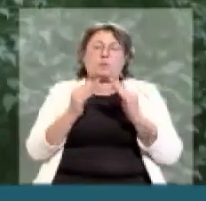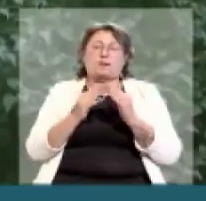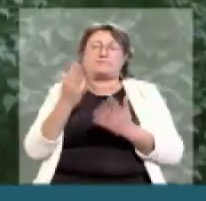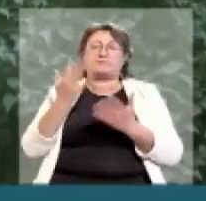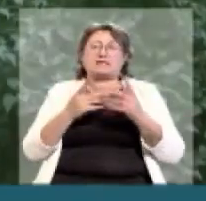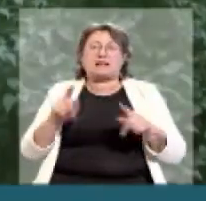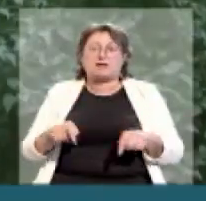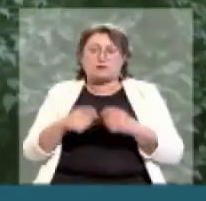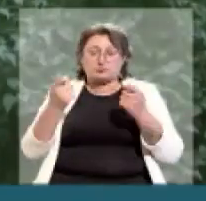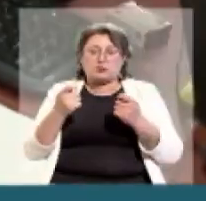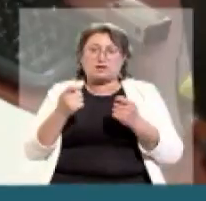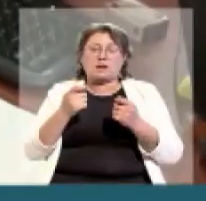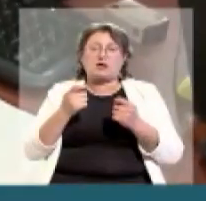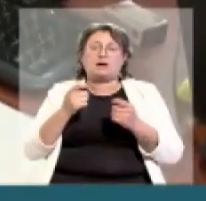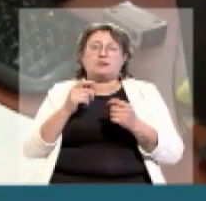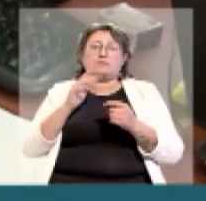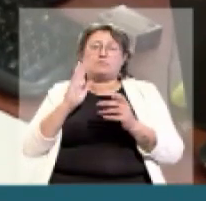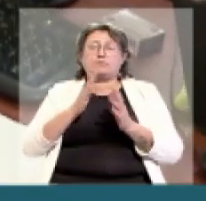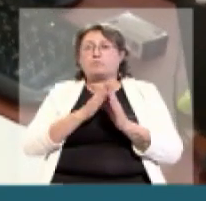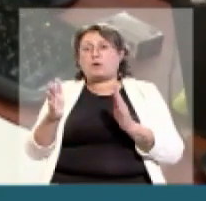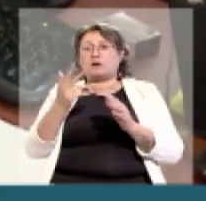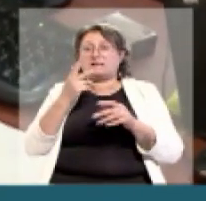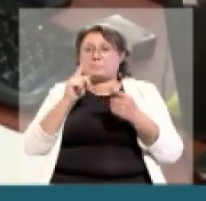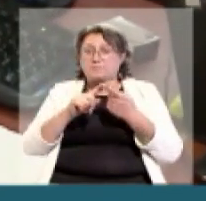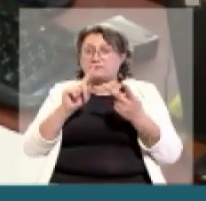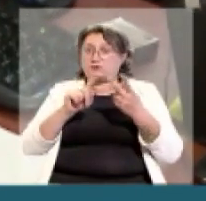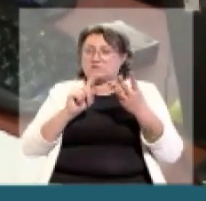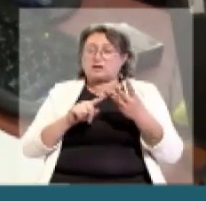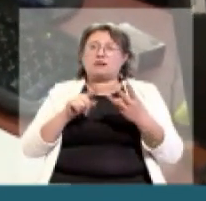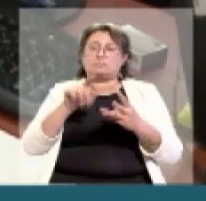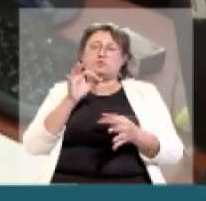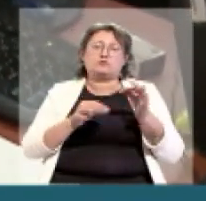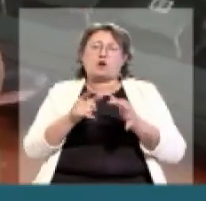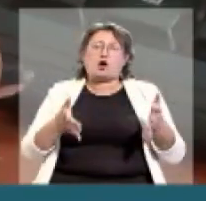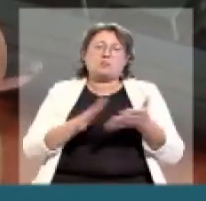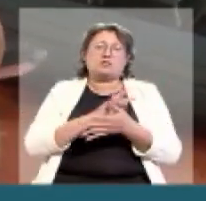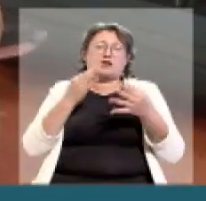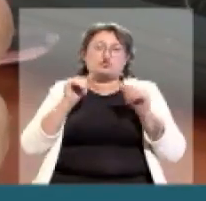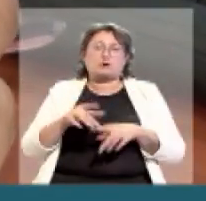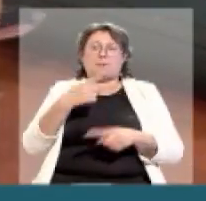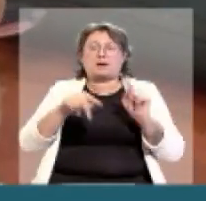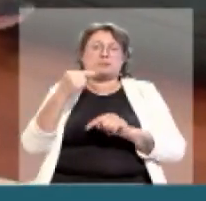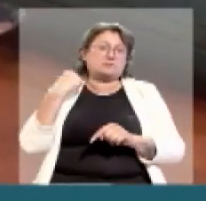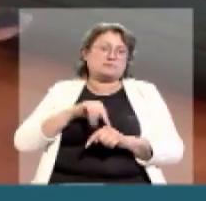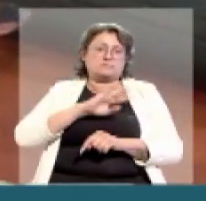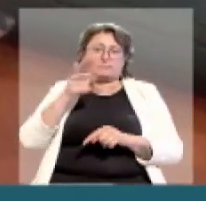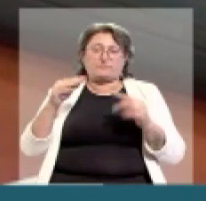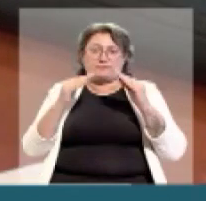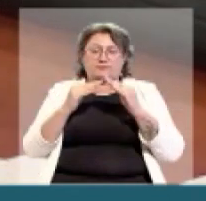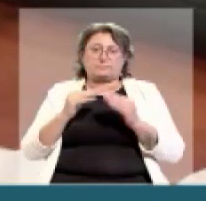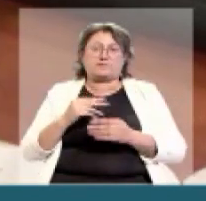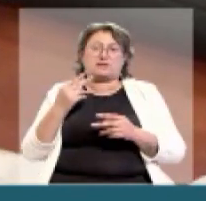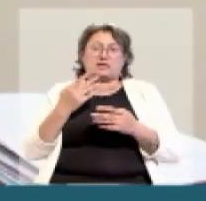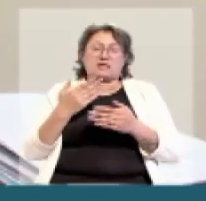В случае нарушения комендантского часа более 3 раз суд может отменить свое решение и вернуть осужденному